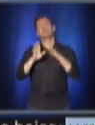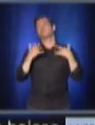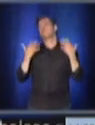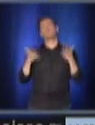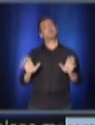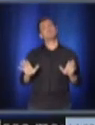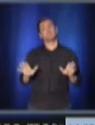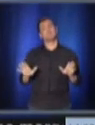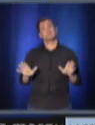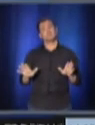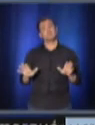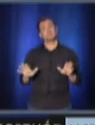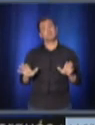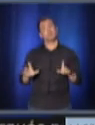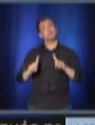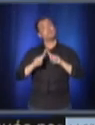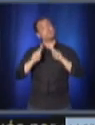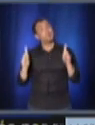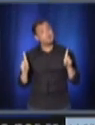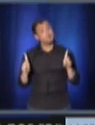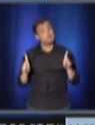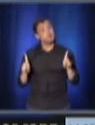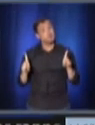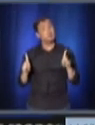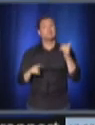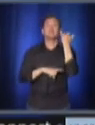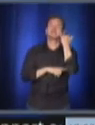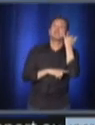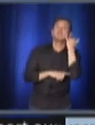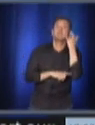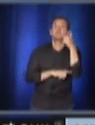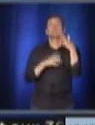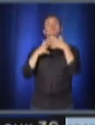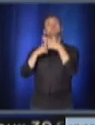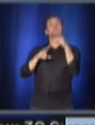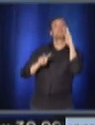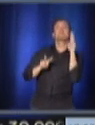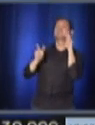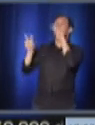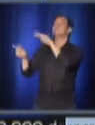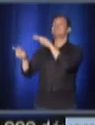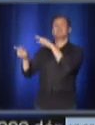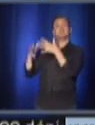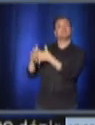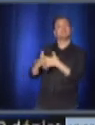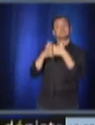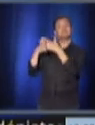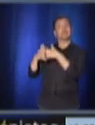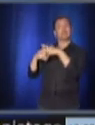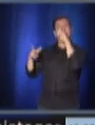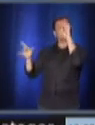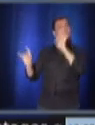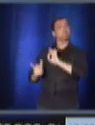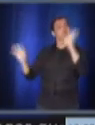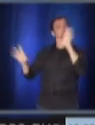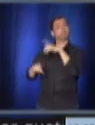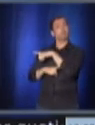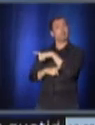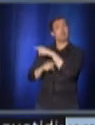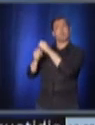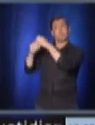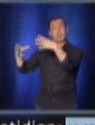qui nous attire, mais on n'a qu'à regarder de l'autre côté de la frontière pour